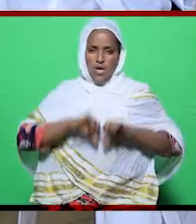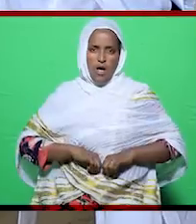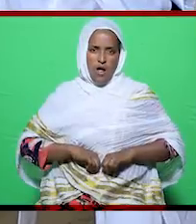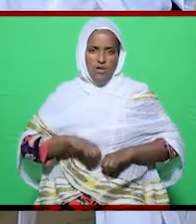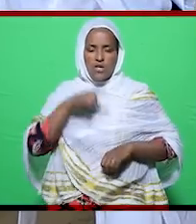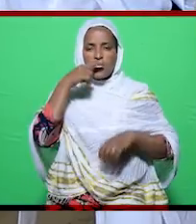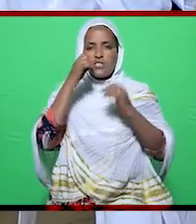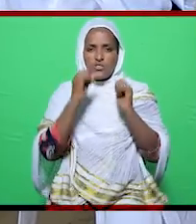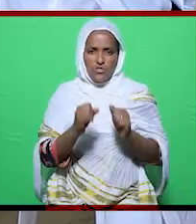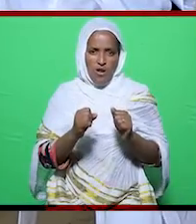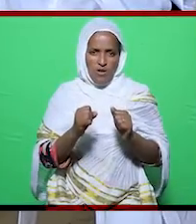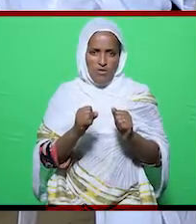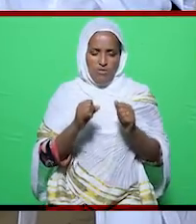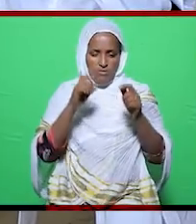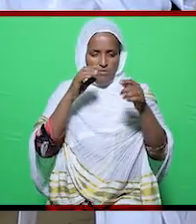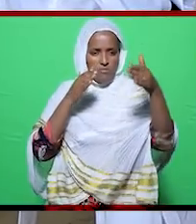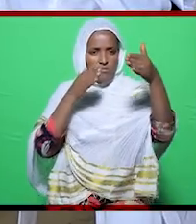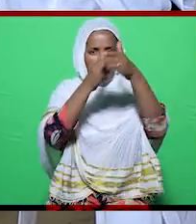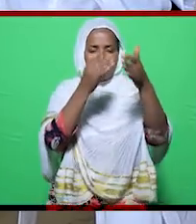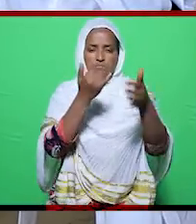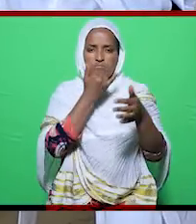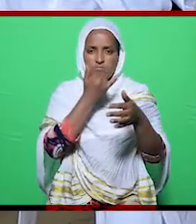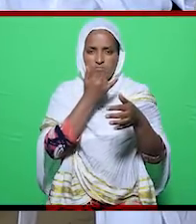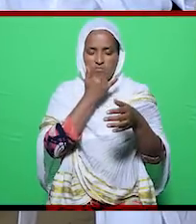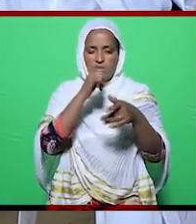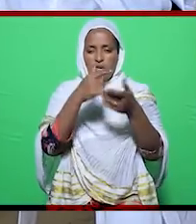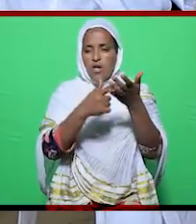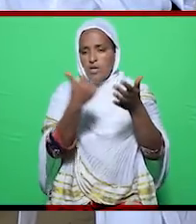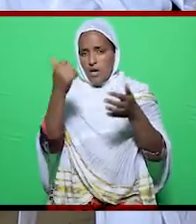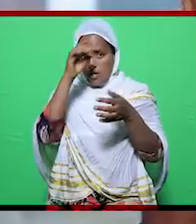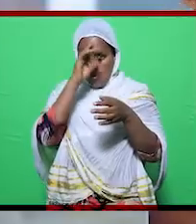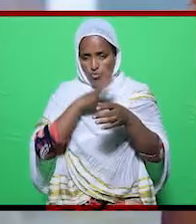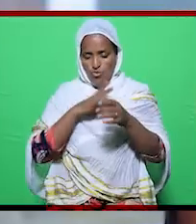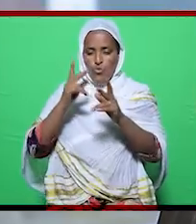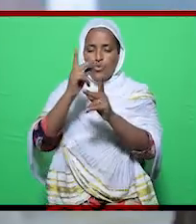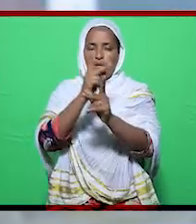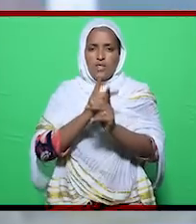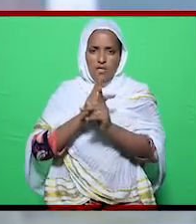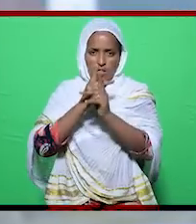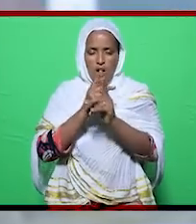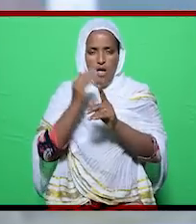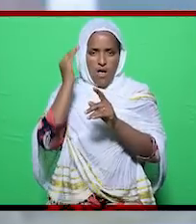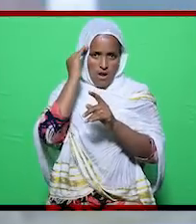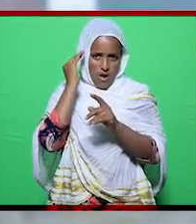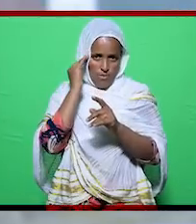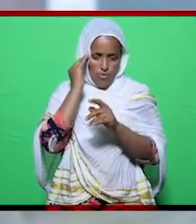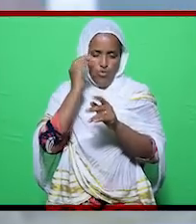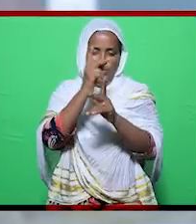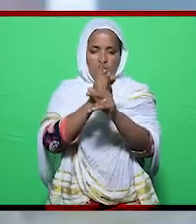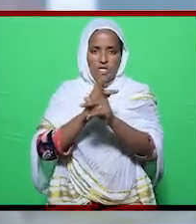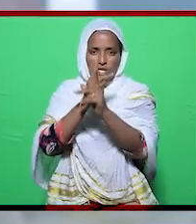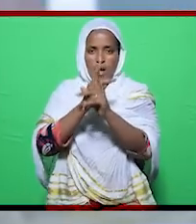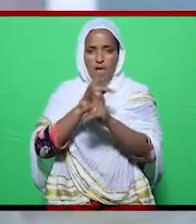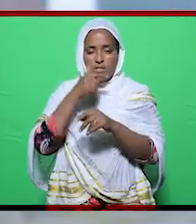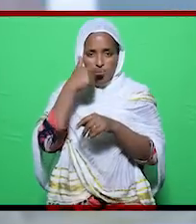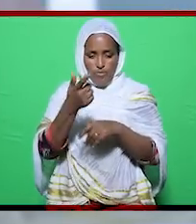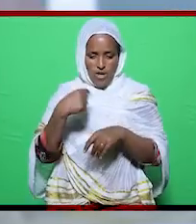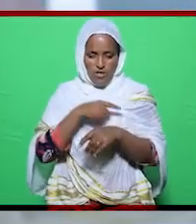መቅደድ አይወክልም ብለን መቅደድ አንችልም። እኛ እውቀቱ ሊኖረን ይችላል፣ እኛ ችሎታው ሊኖር ይችላል። ሌላው ሰው ግን ክድሃል ሊልህ